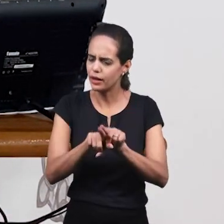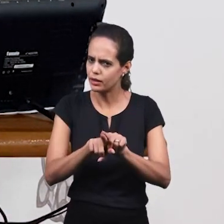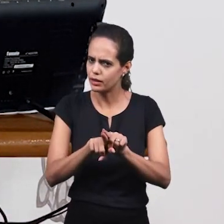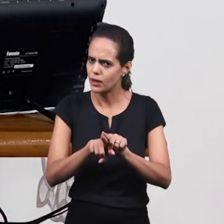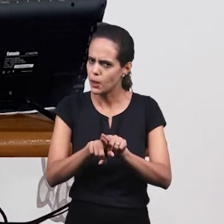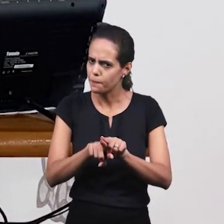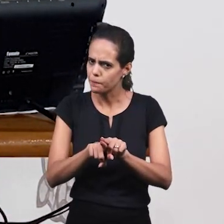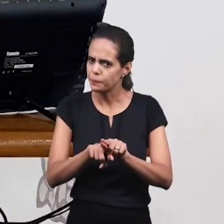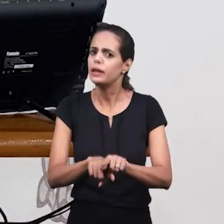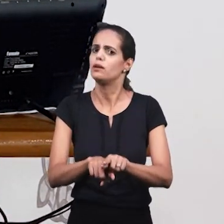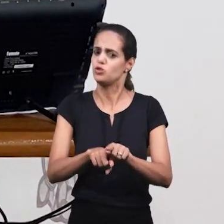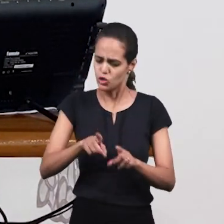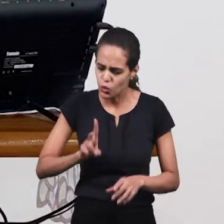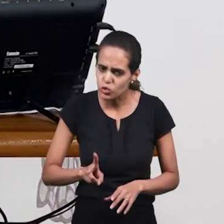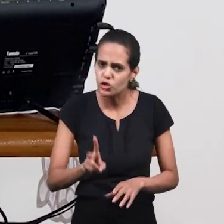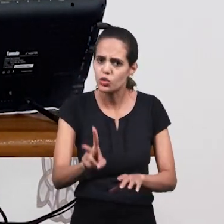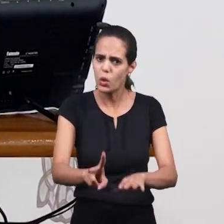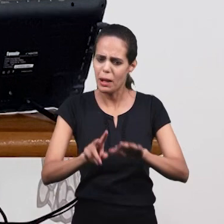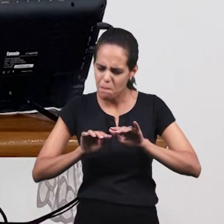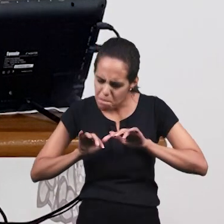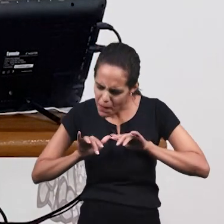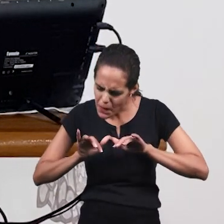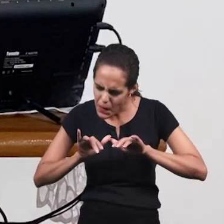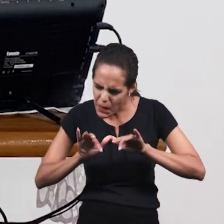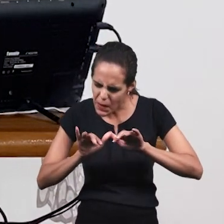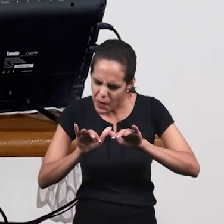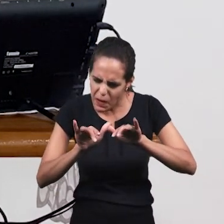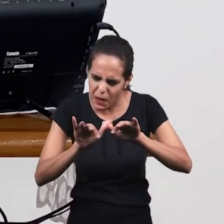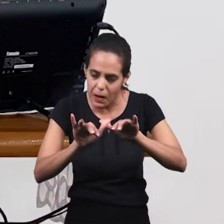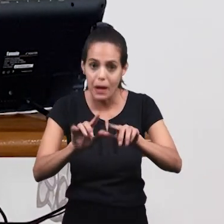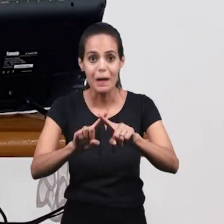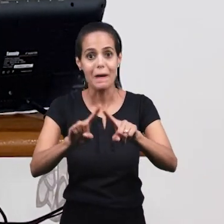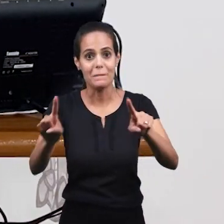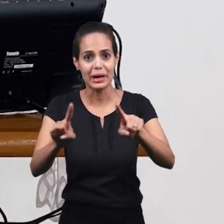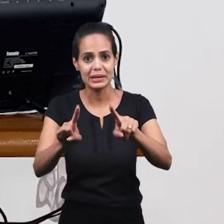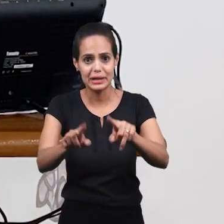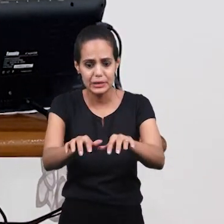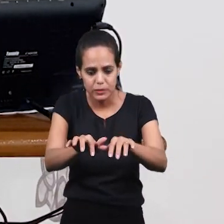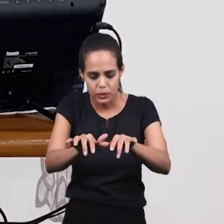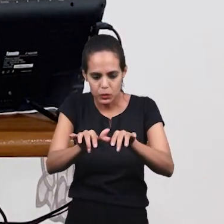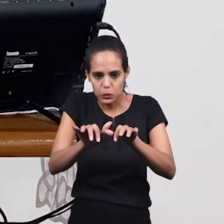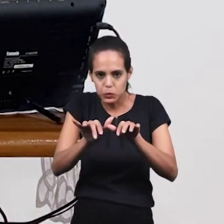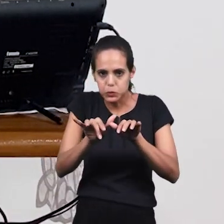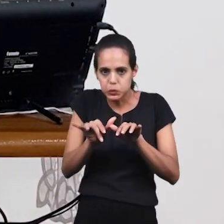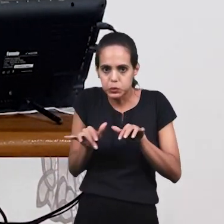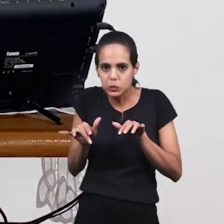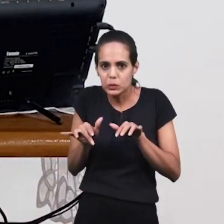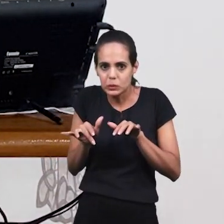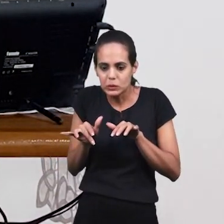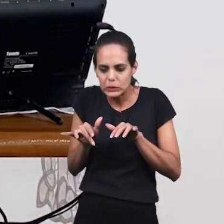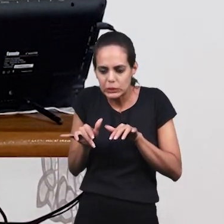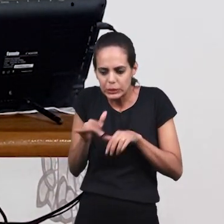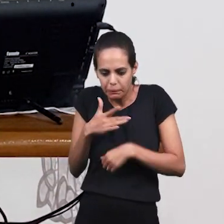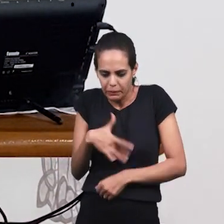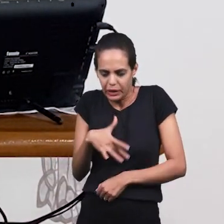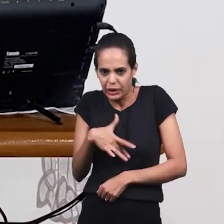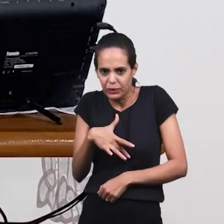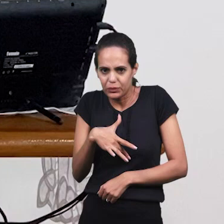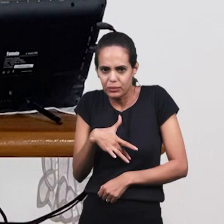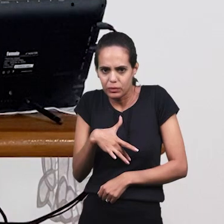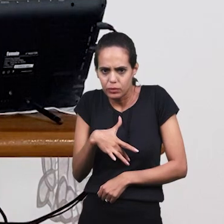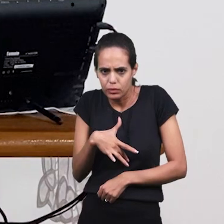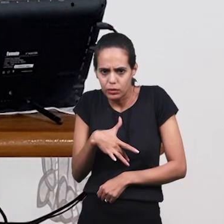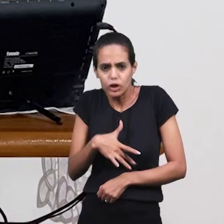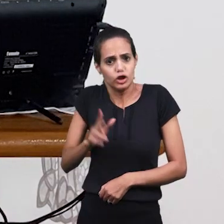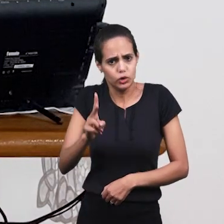la déviation de la foi, une pratique qui n'a pas plu au Seigneur. Et dans ce contexte, dans